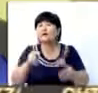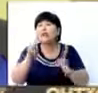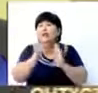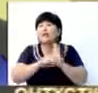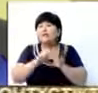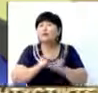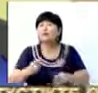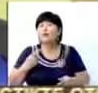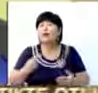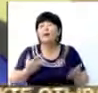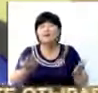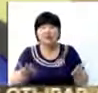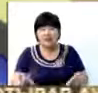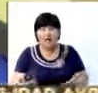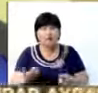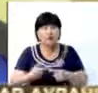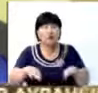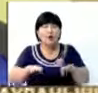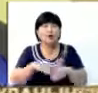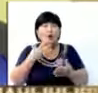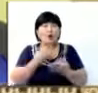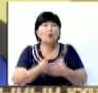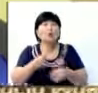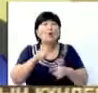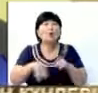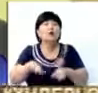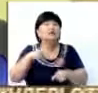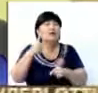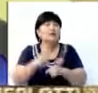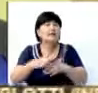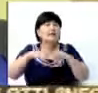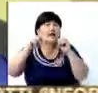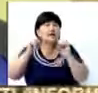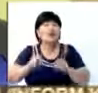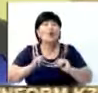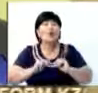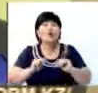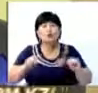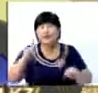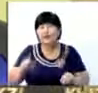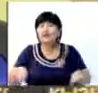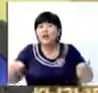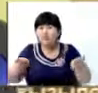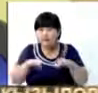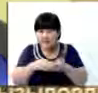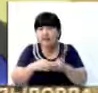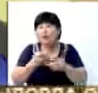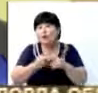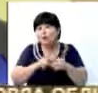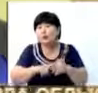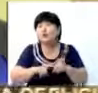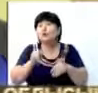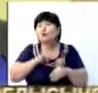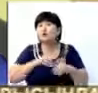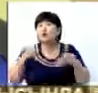эксперттердің мамандарды тартылып, сонымен қоса өзіміздің жаңа отандық ең тәжірибелі ұстаздарды біріктіріп, сол жасалған жаңа